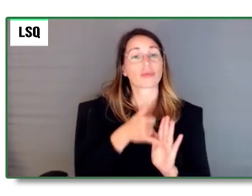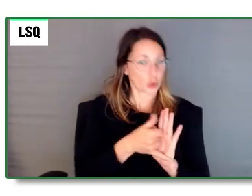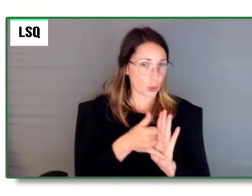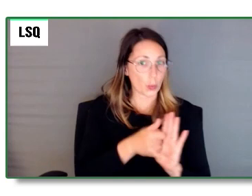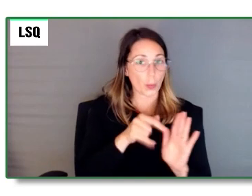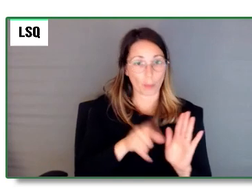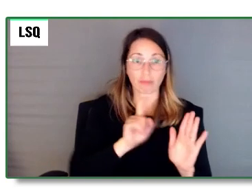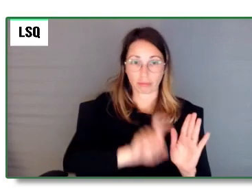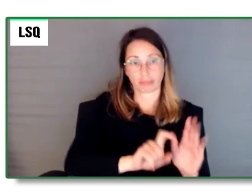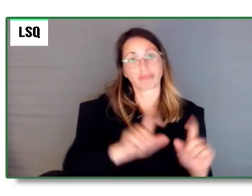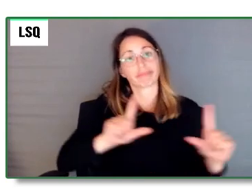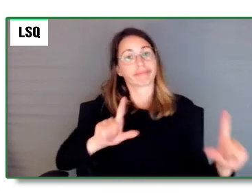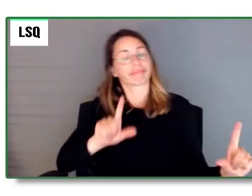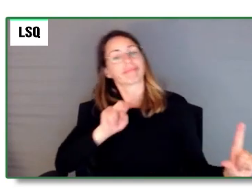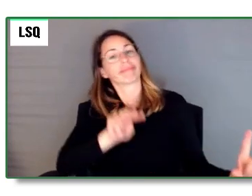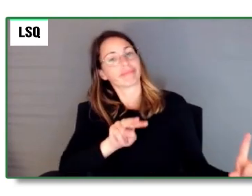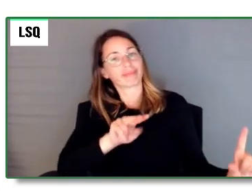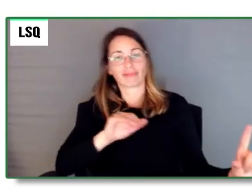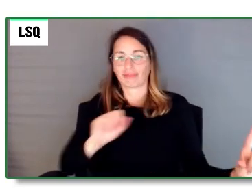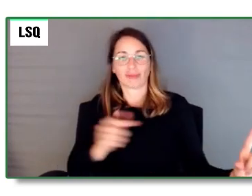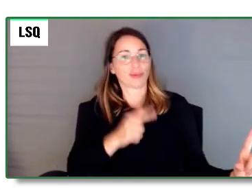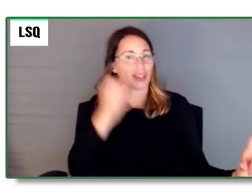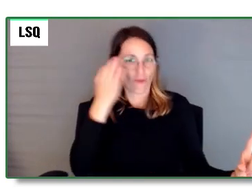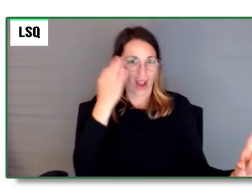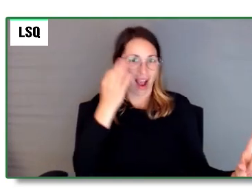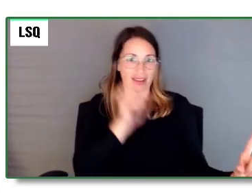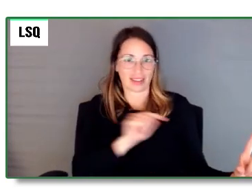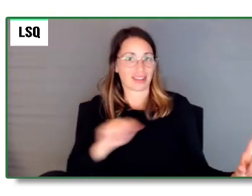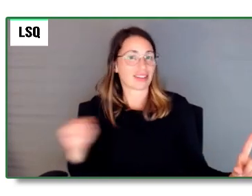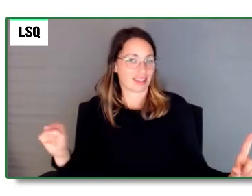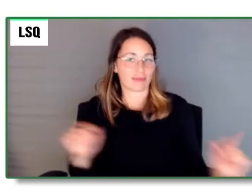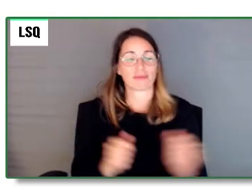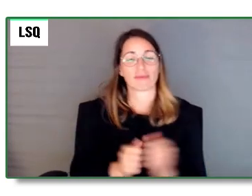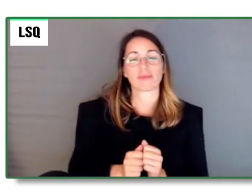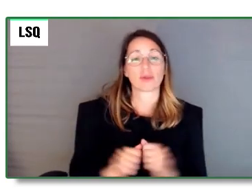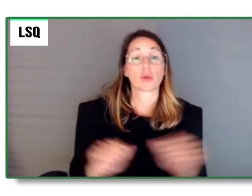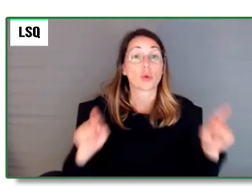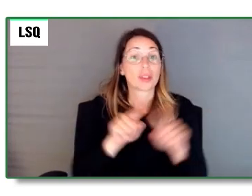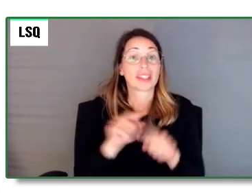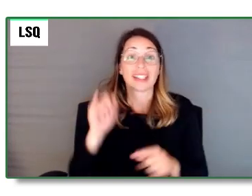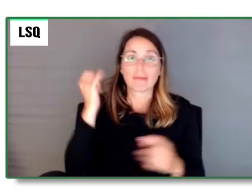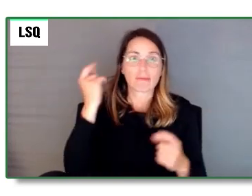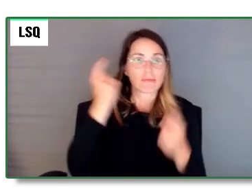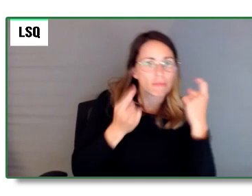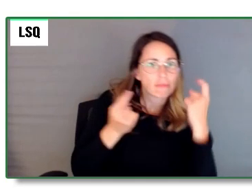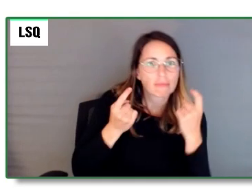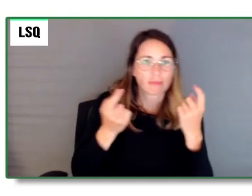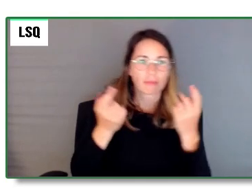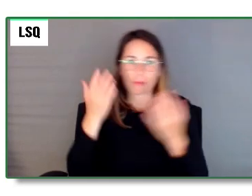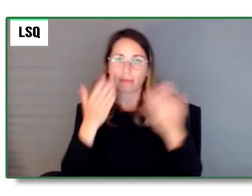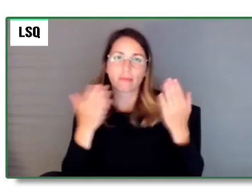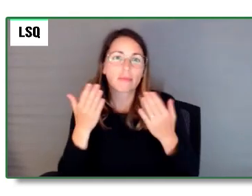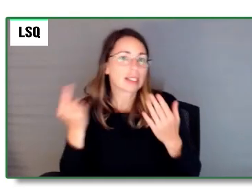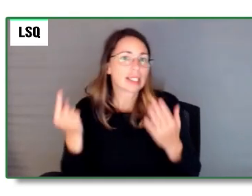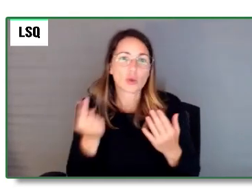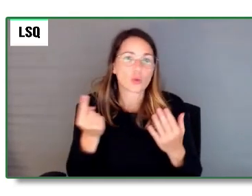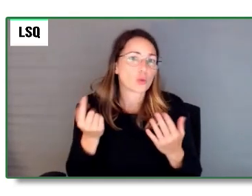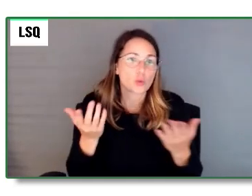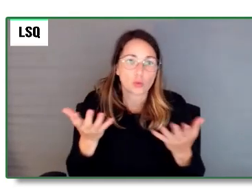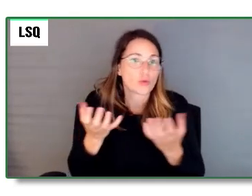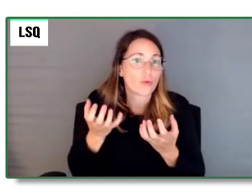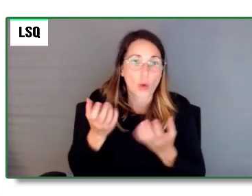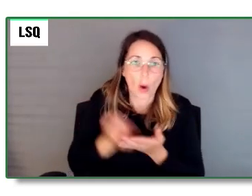conférences. Et si vous avez des questions, des préoccupations, une rétroaction, n'hésitez pas.